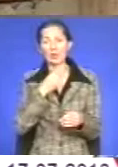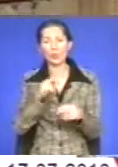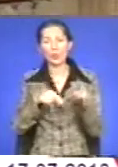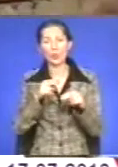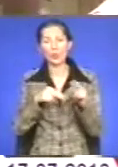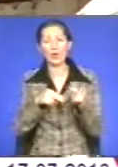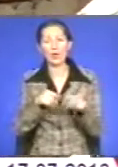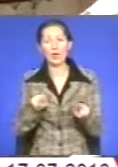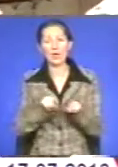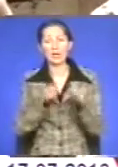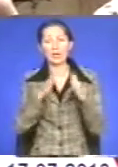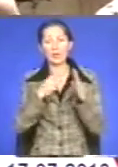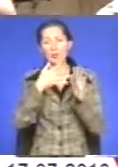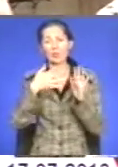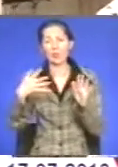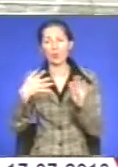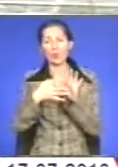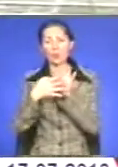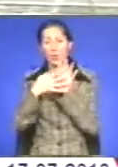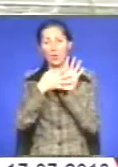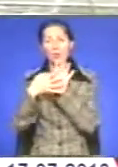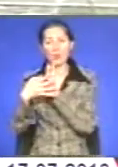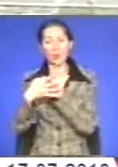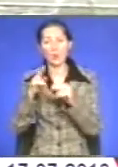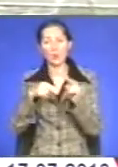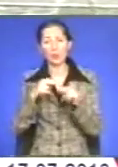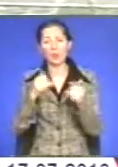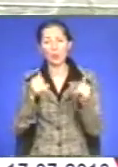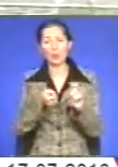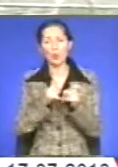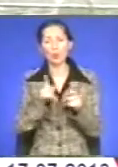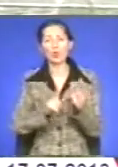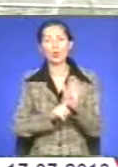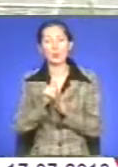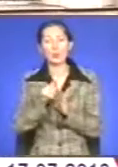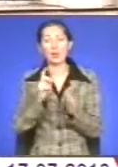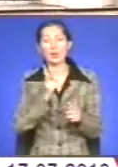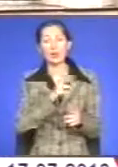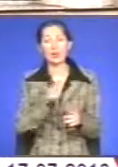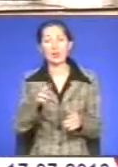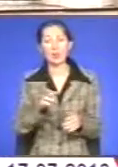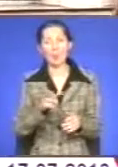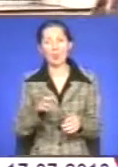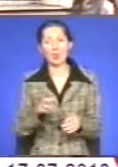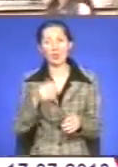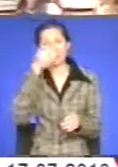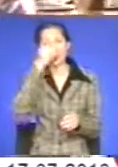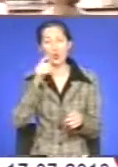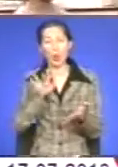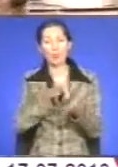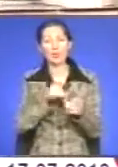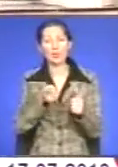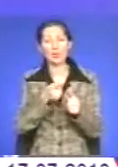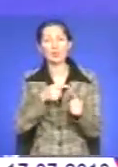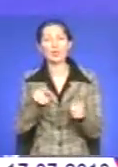побудована і такий дім дев'ятиповерхи побудує. Сьогодні боротьбу, яка розгорнулася за квадратні метри заочно у місті, називають